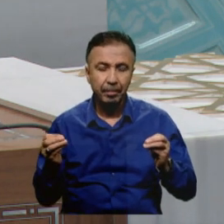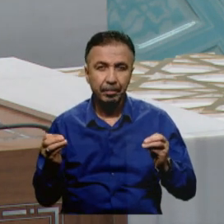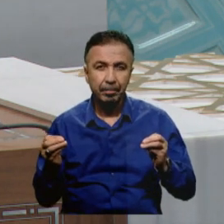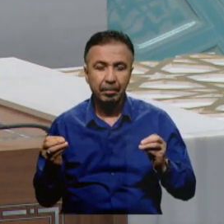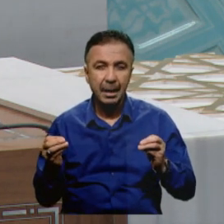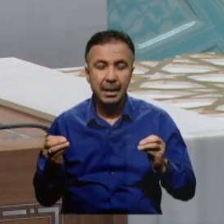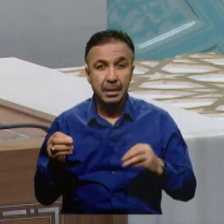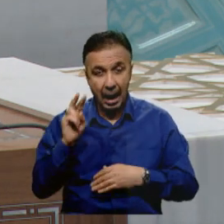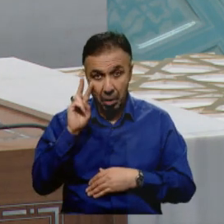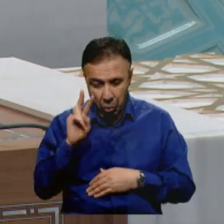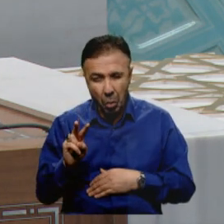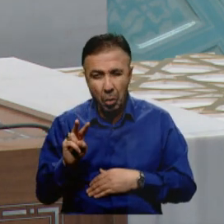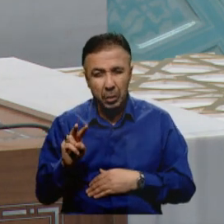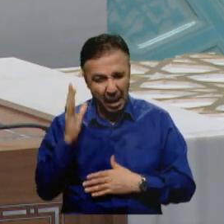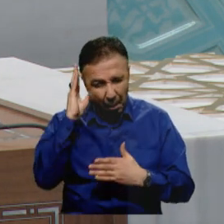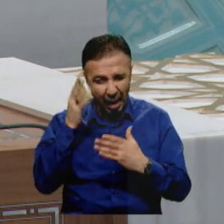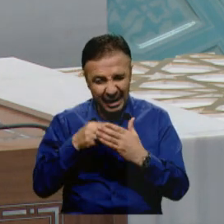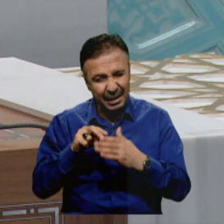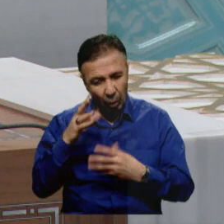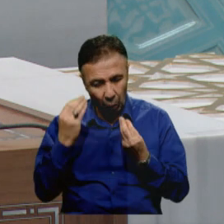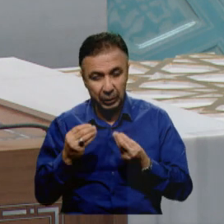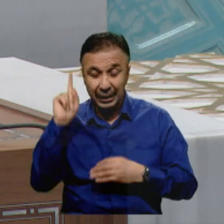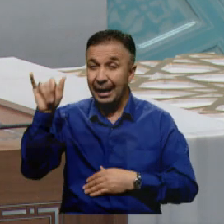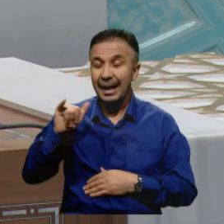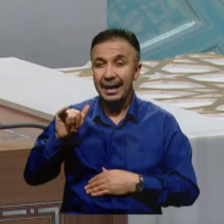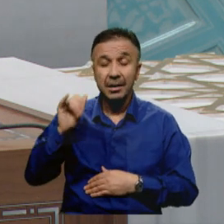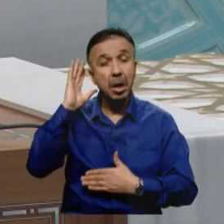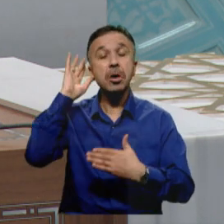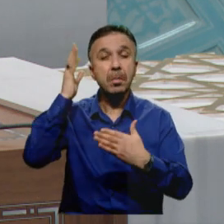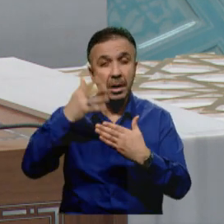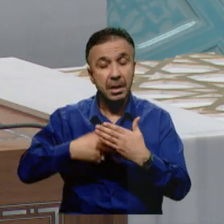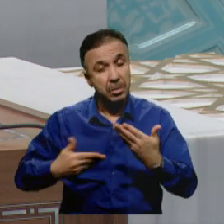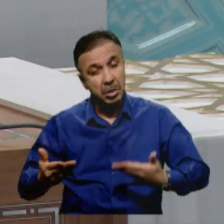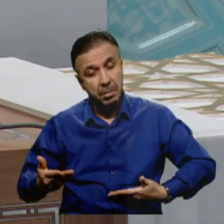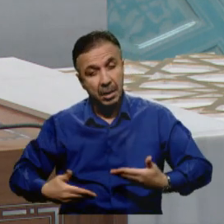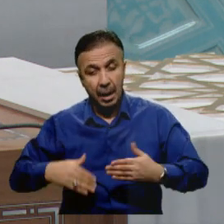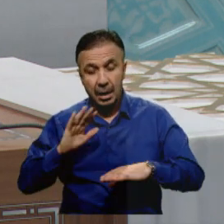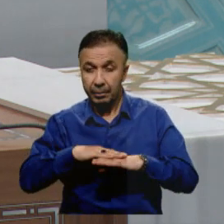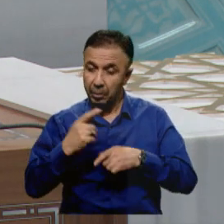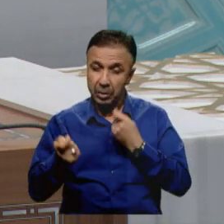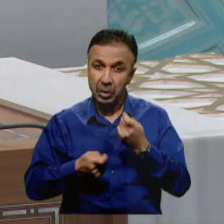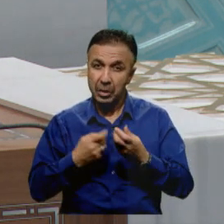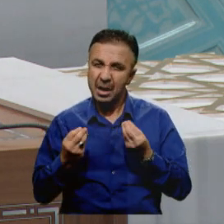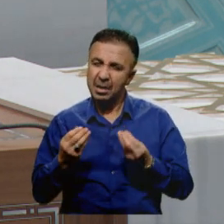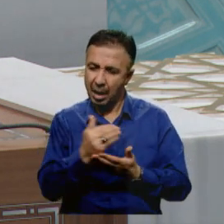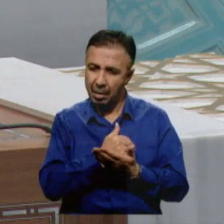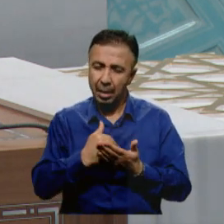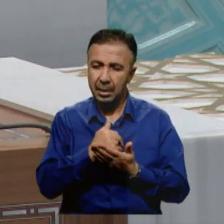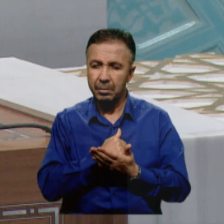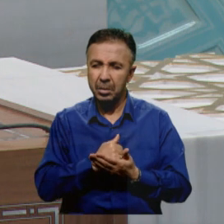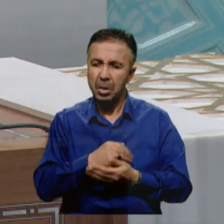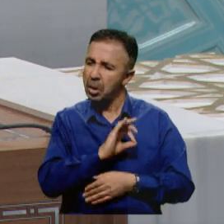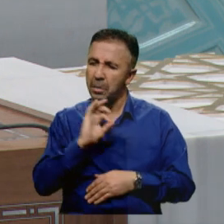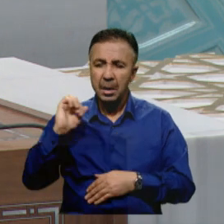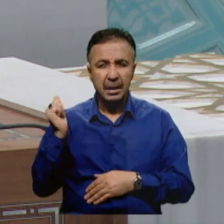şartlar yerine gelse de Allah katında ibadetimiz, hizmetlerimiz, hayır hasenatlarımız bir değer